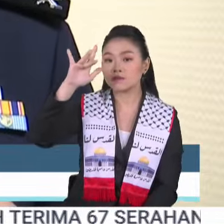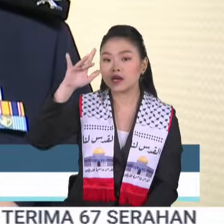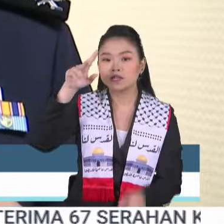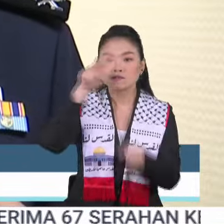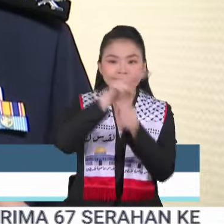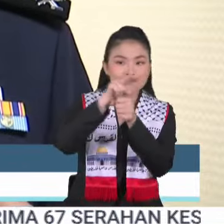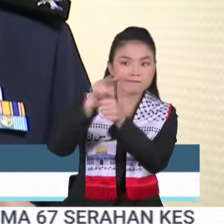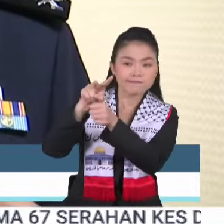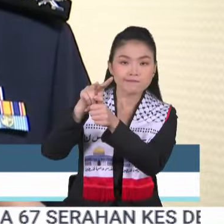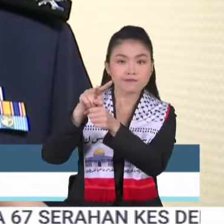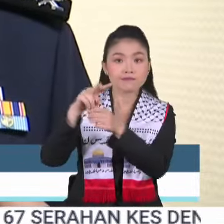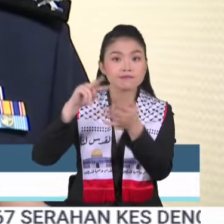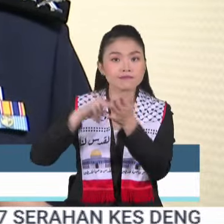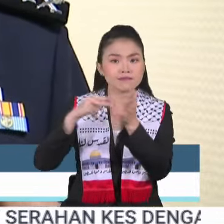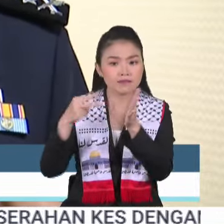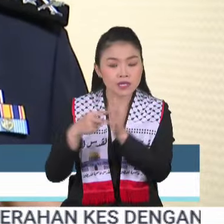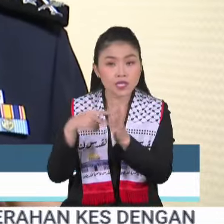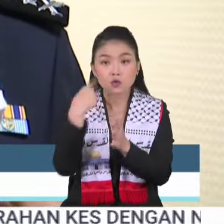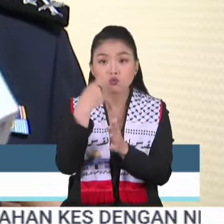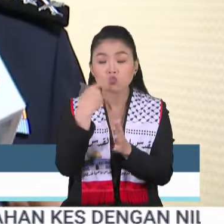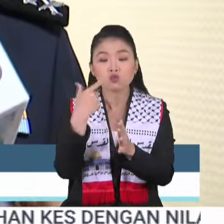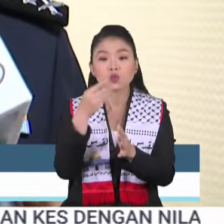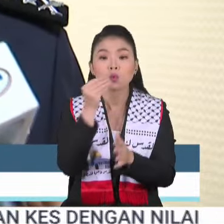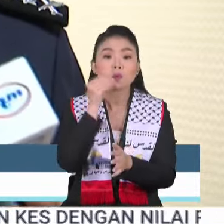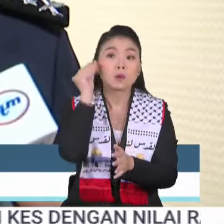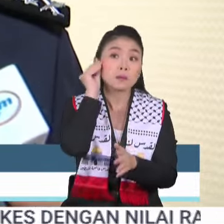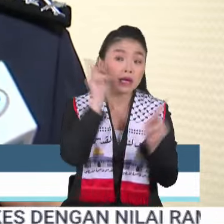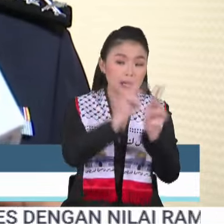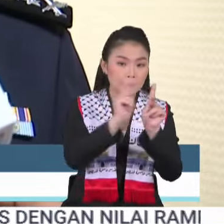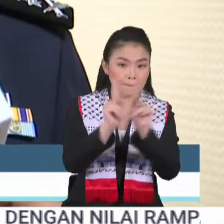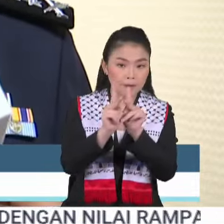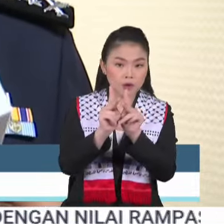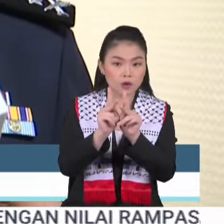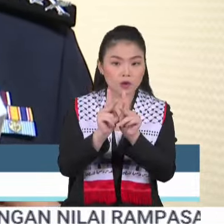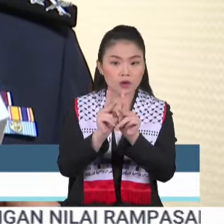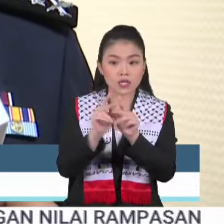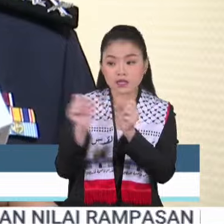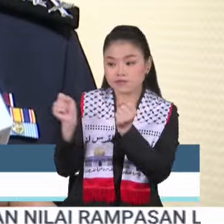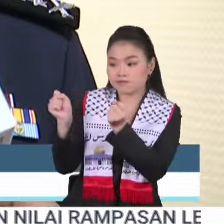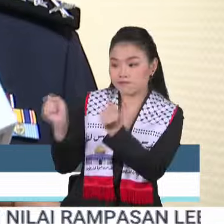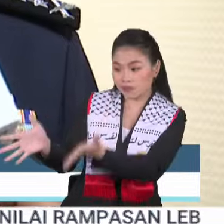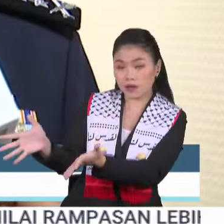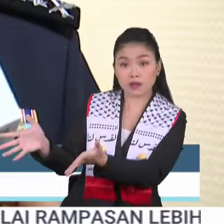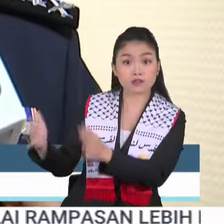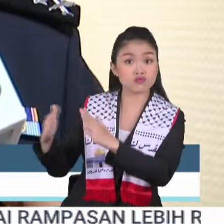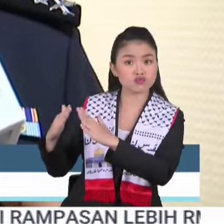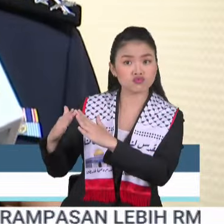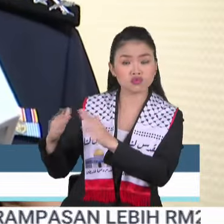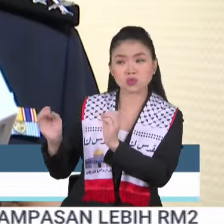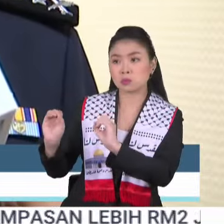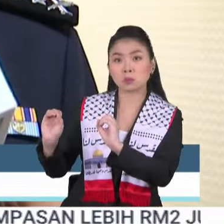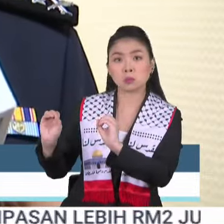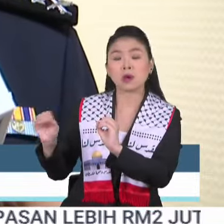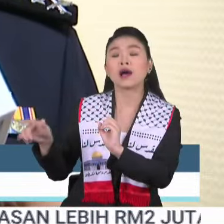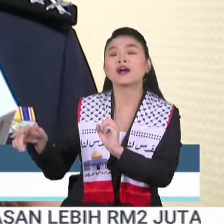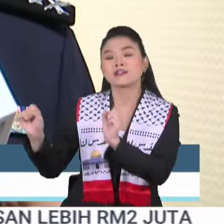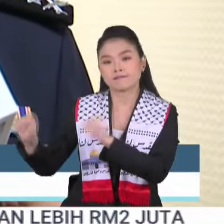mana warga yang nak meninggalkan rumah ni boleh, mereka boleh meninggalkan maklumat ataupun